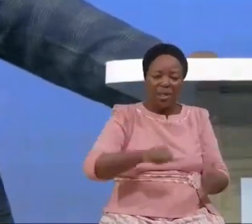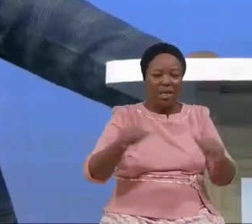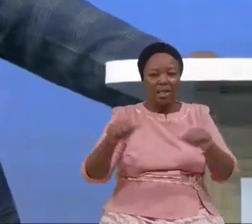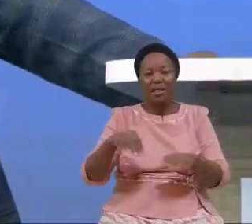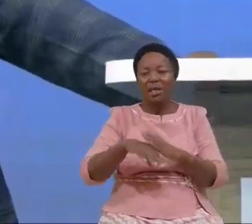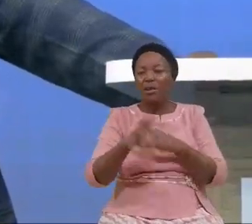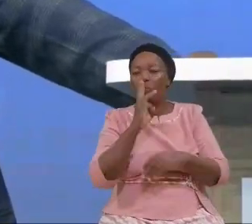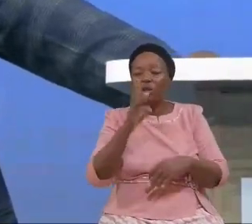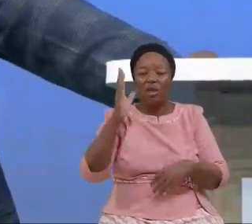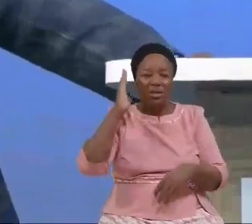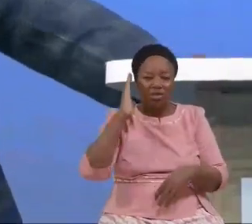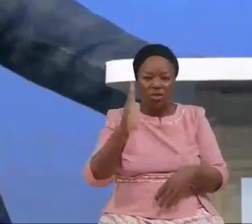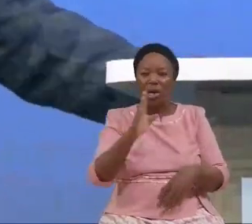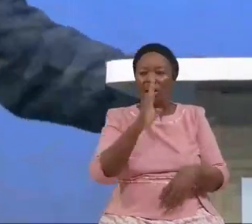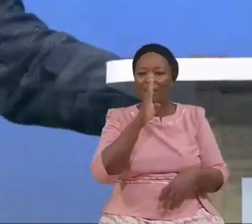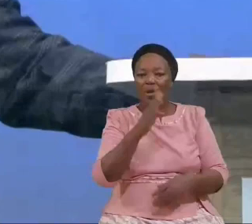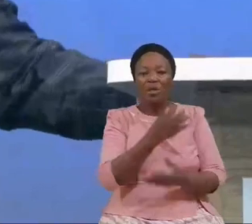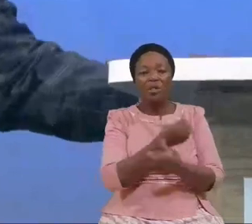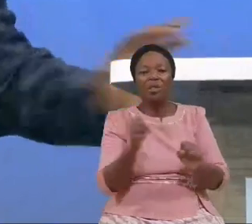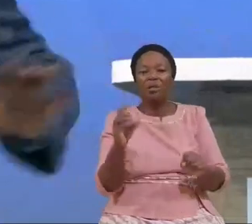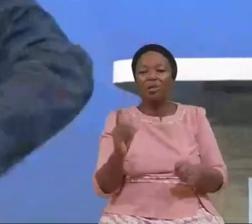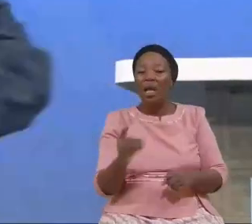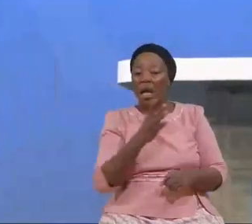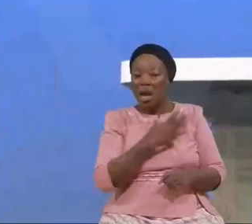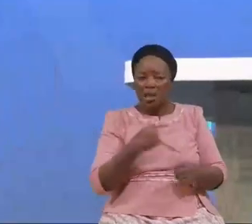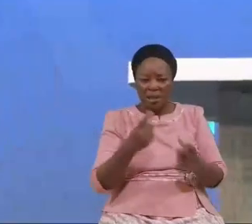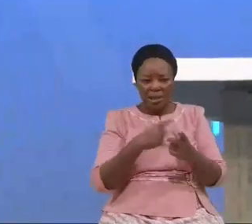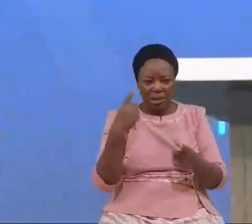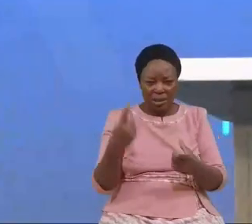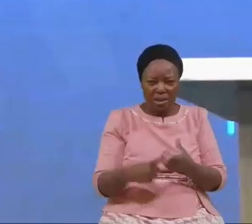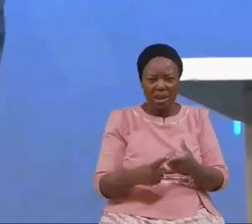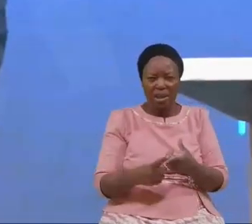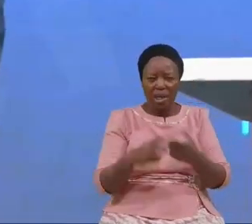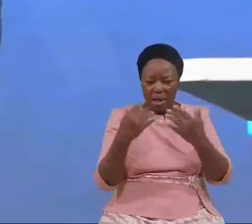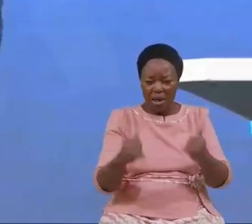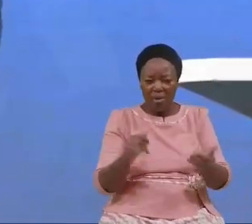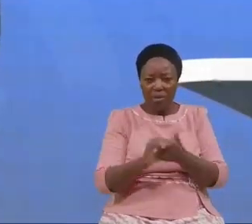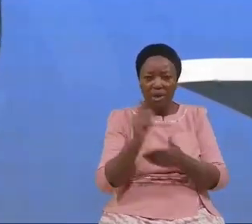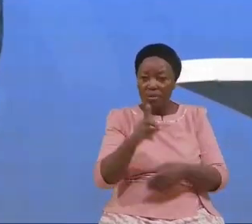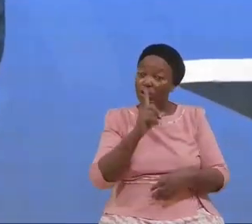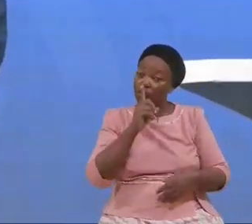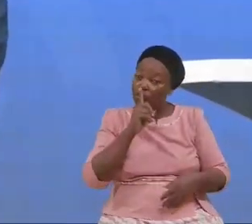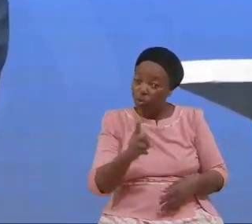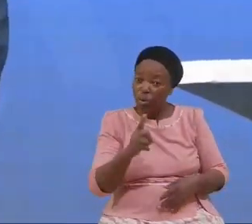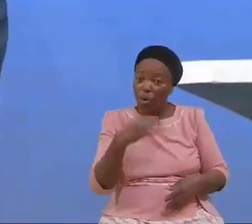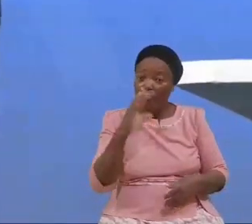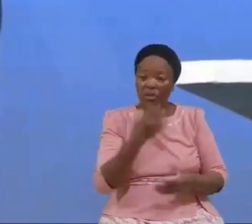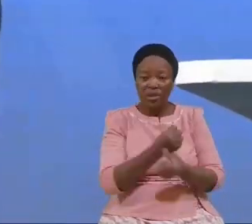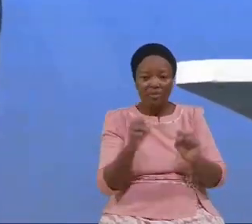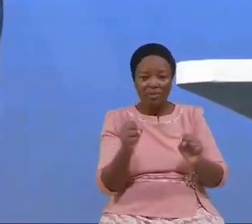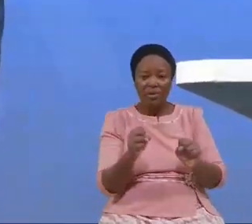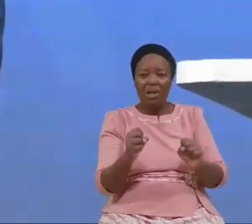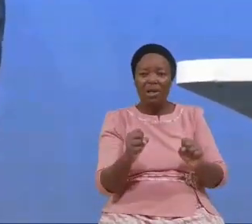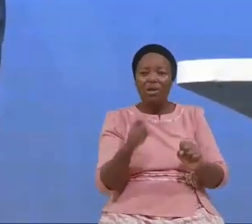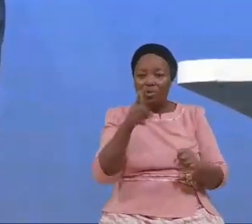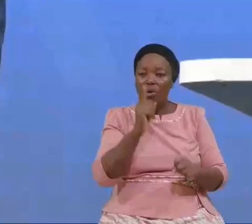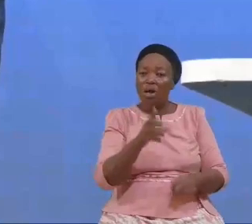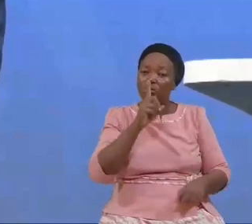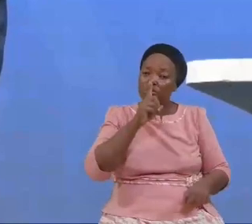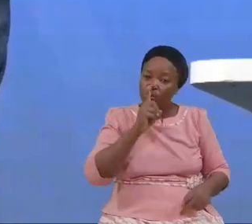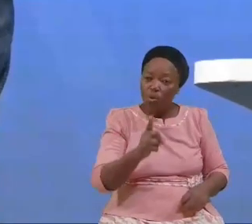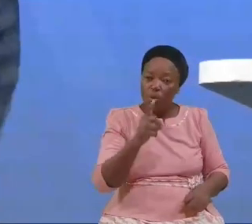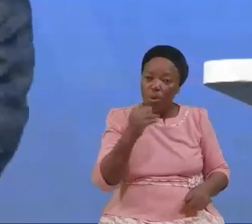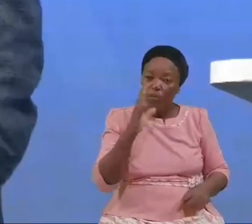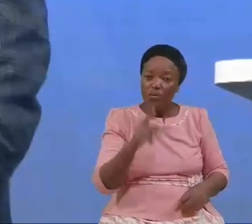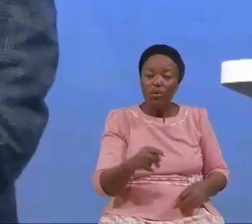sauvé alors maintenant que tu es sûr de ton salut maintenant que tu es sûr de